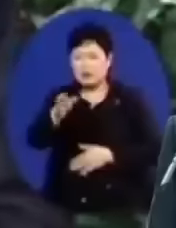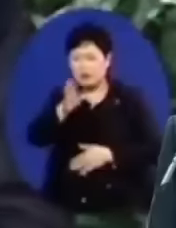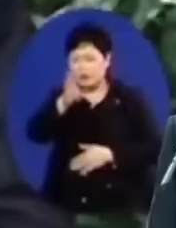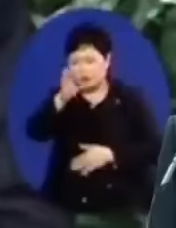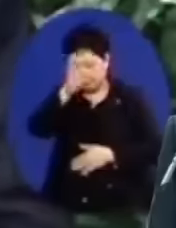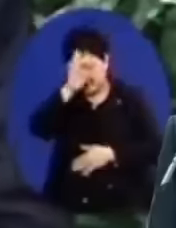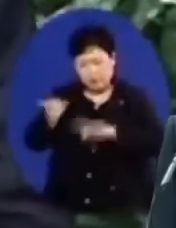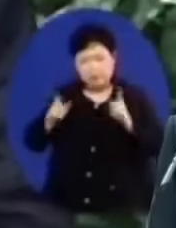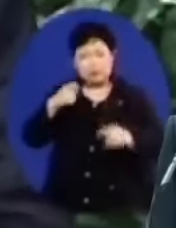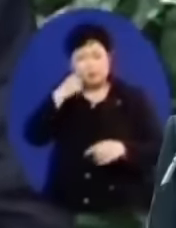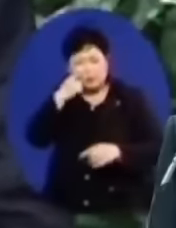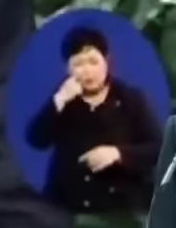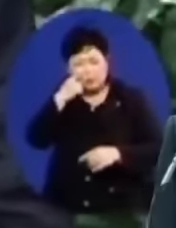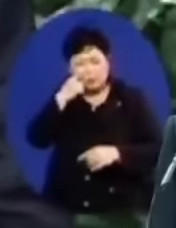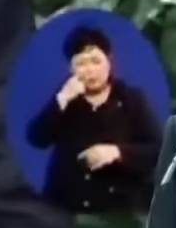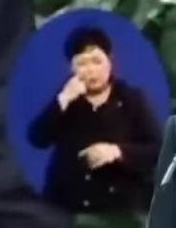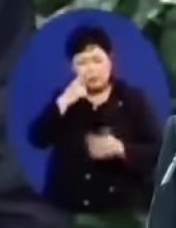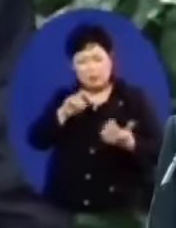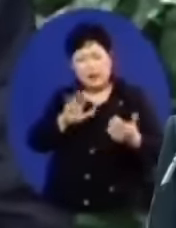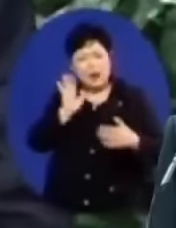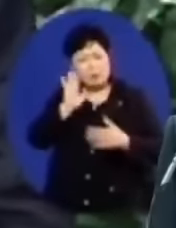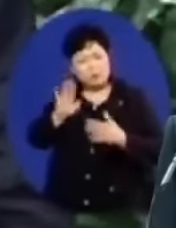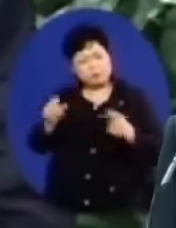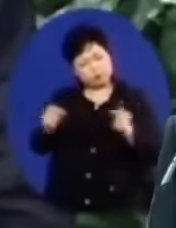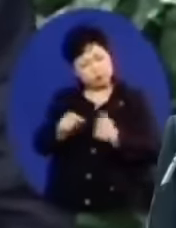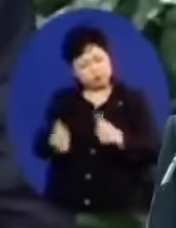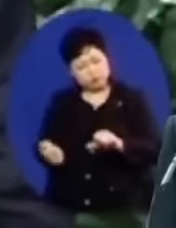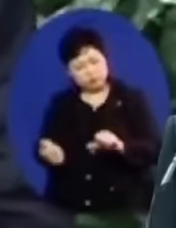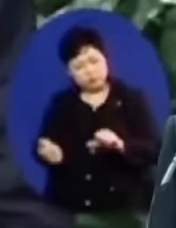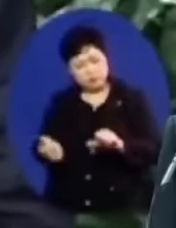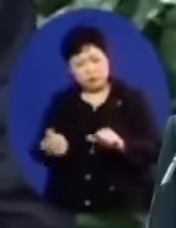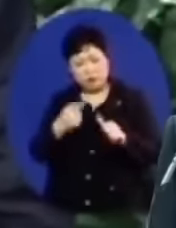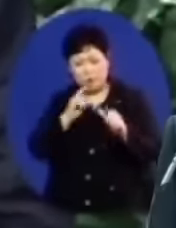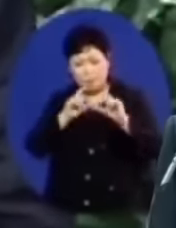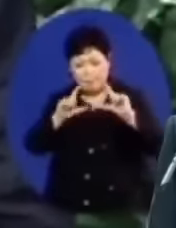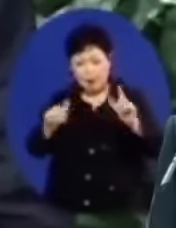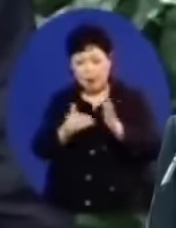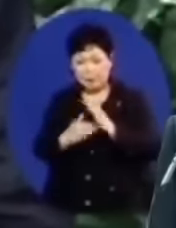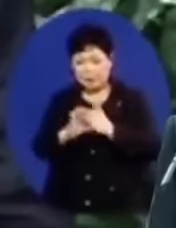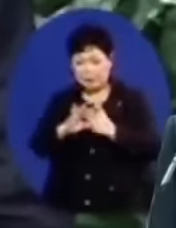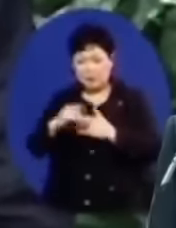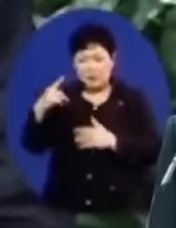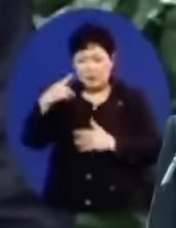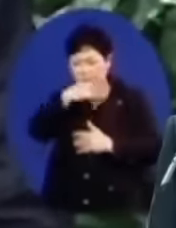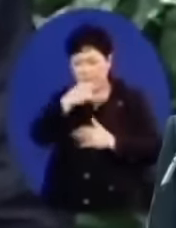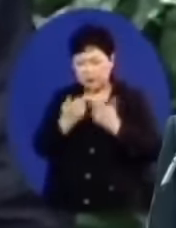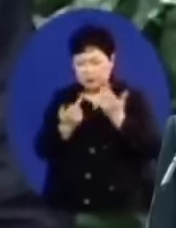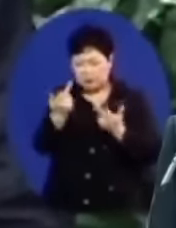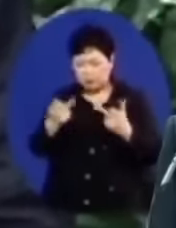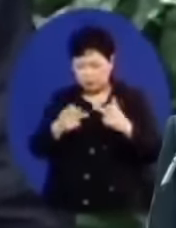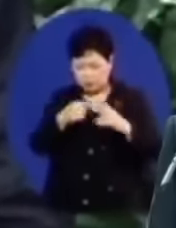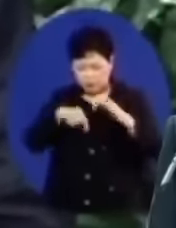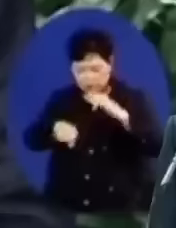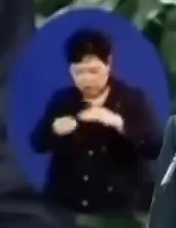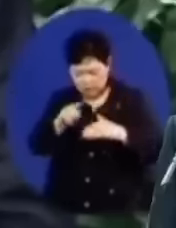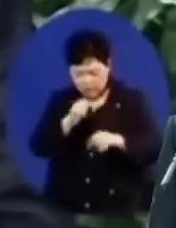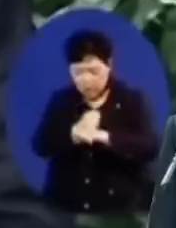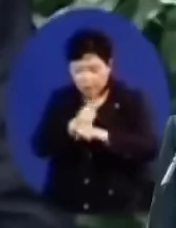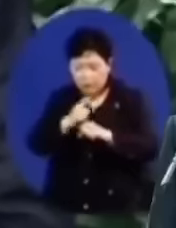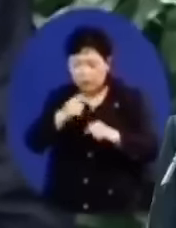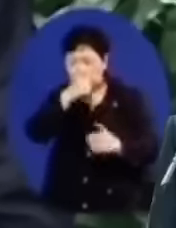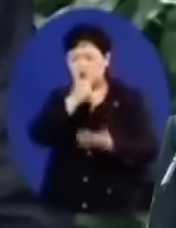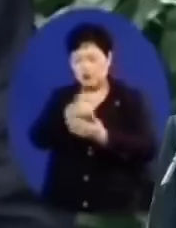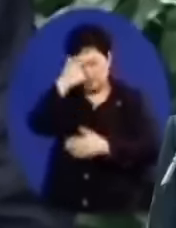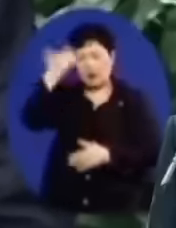들어서 사형선고를 받았을 때 기도문에 가서 하는 것은 죄의 회개인 것입니다. 과거의